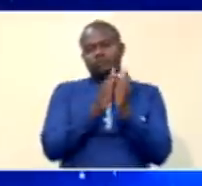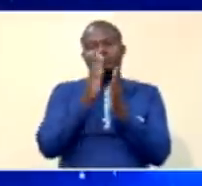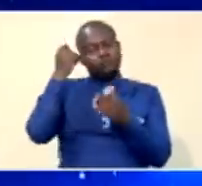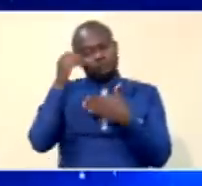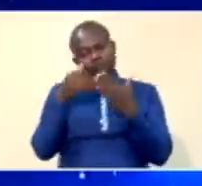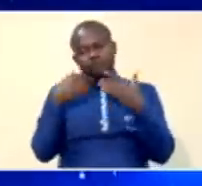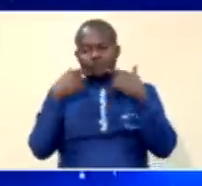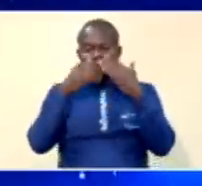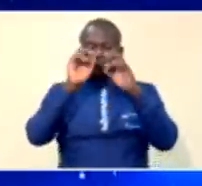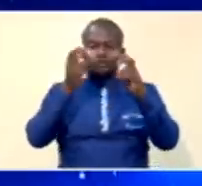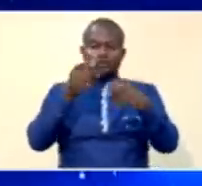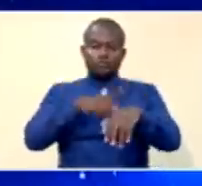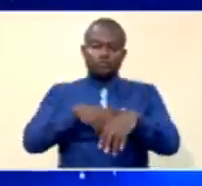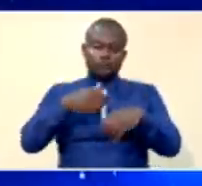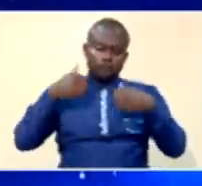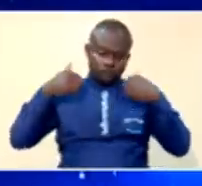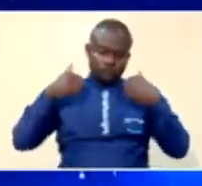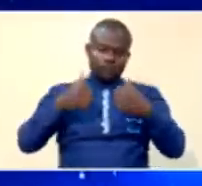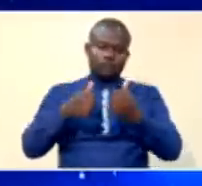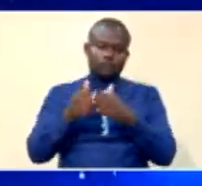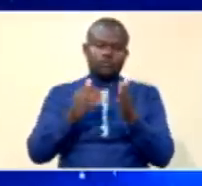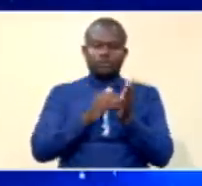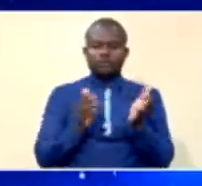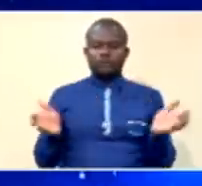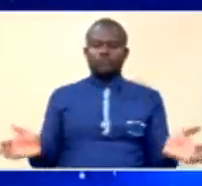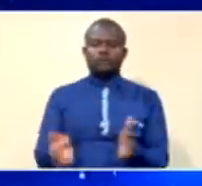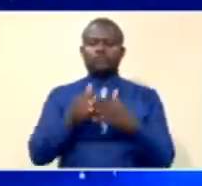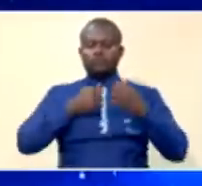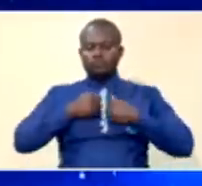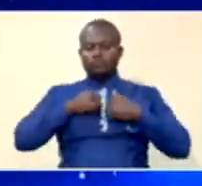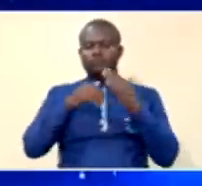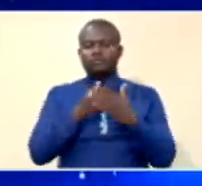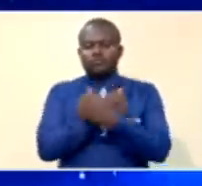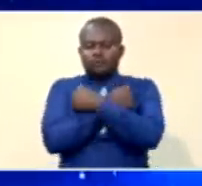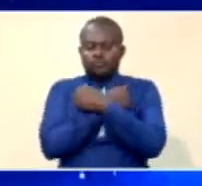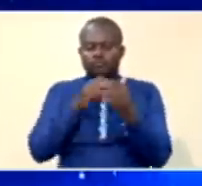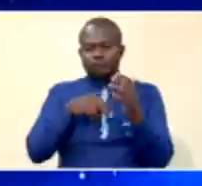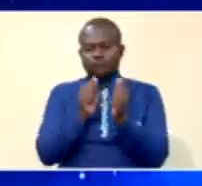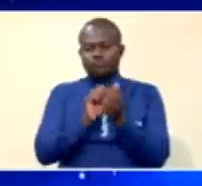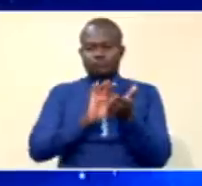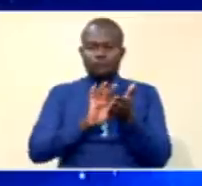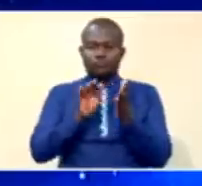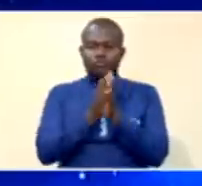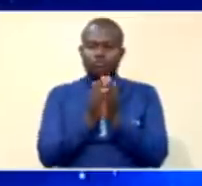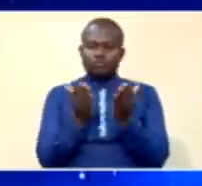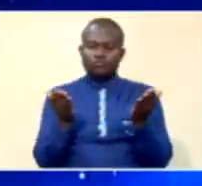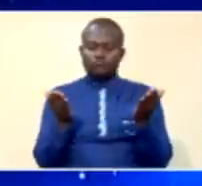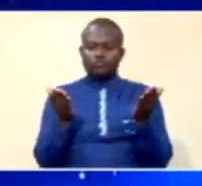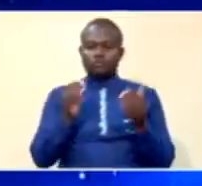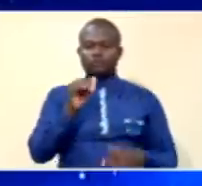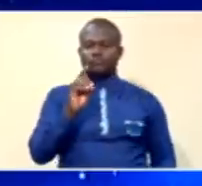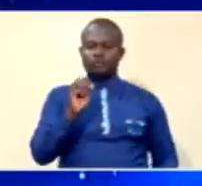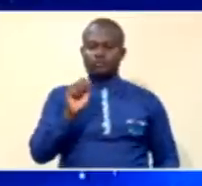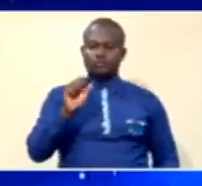birumvikana, baravuga ko uyu ari umwanya mwiza wo kongera gushishikariza Abanyarwanda gukunda gusoma ndetse no kwandika ibitabo. Jean